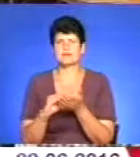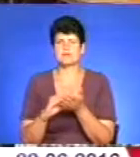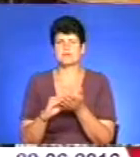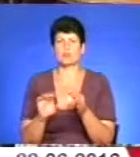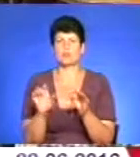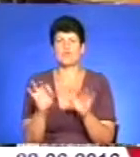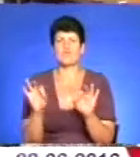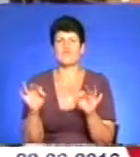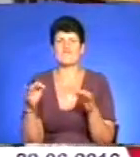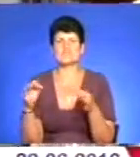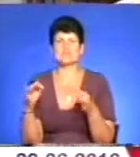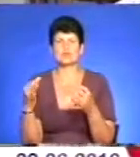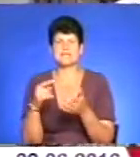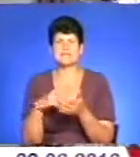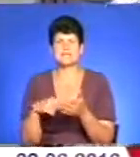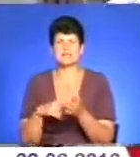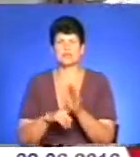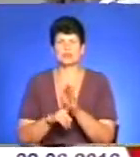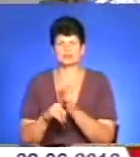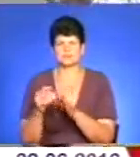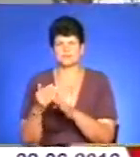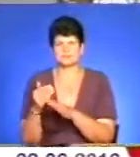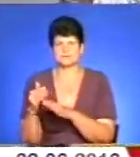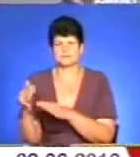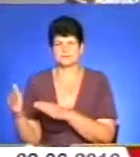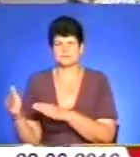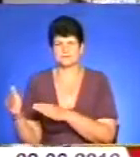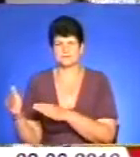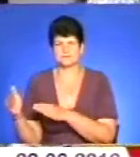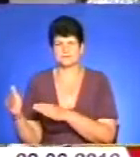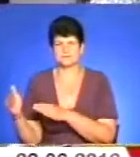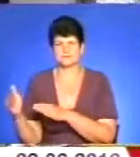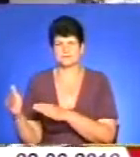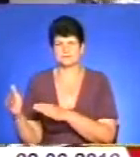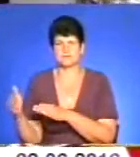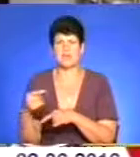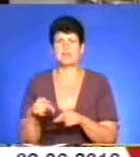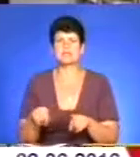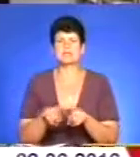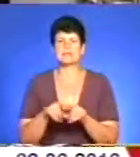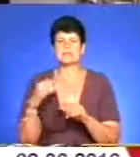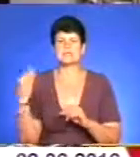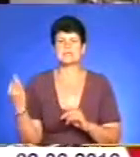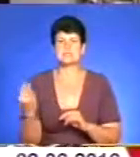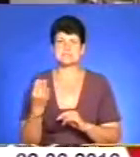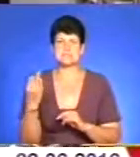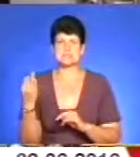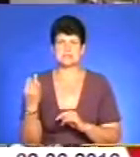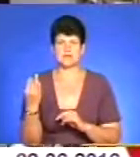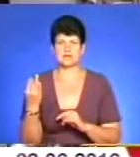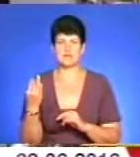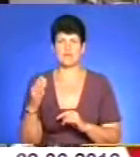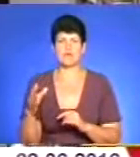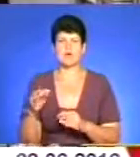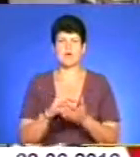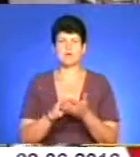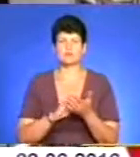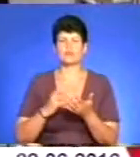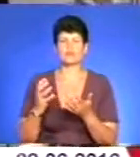міста, починаючи від всіх його етапів. Також, що цікаво, автору вдалося